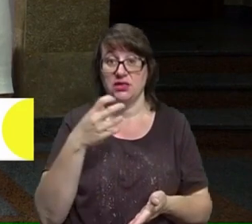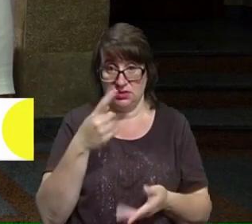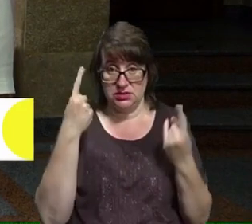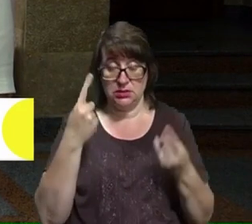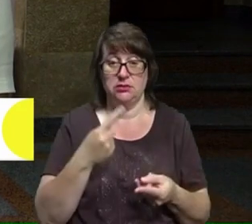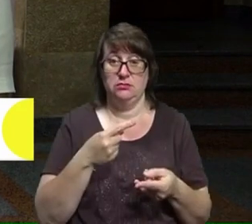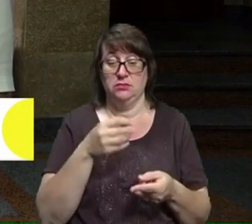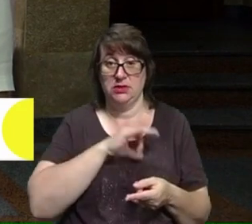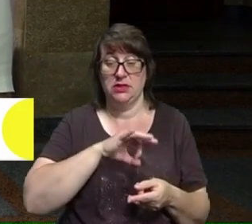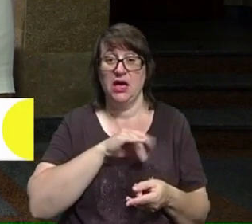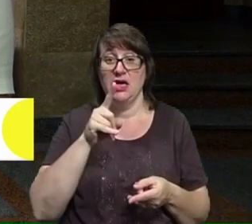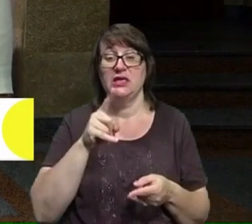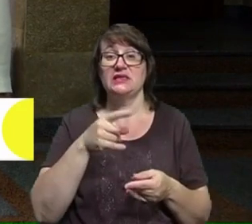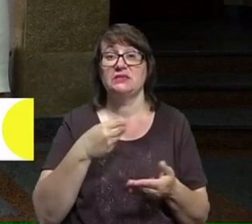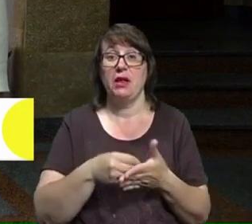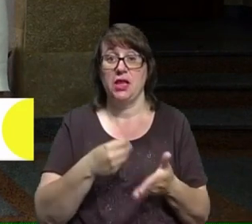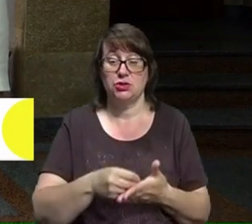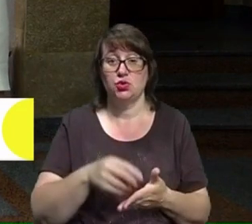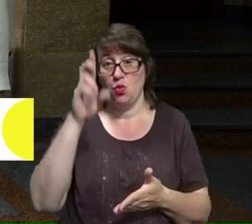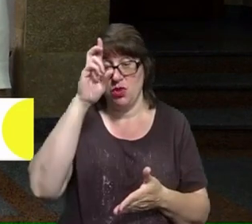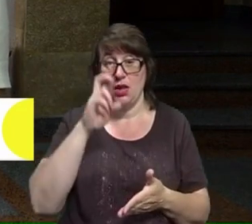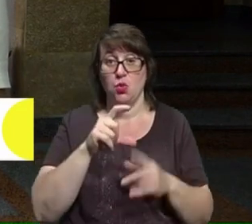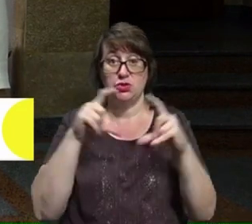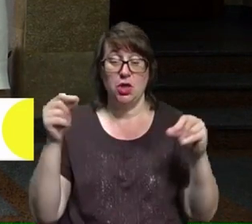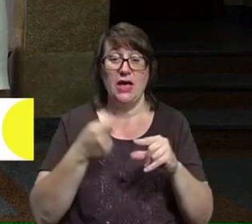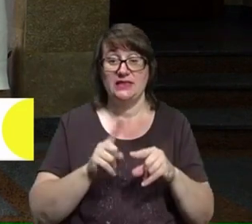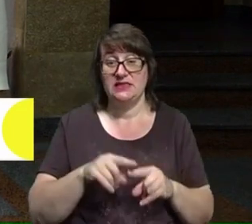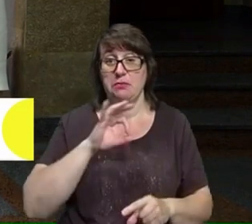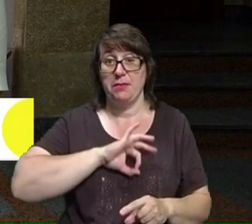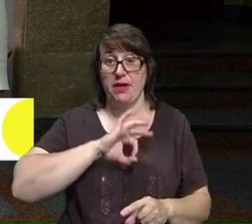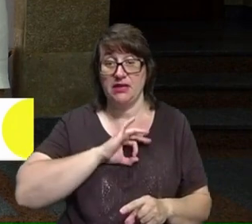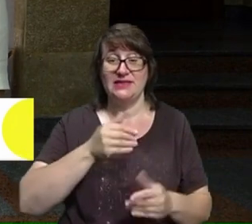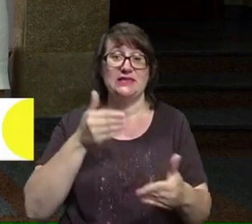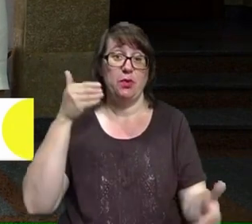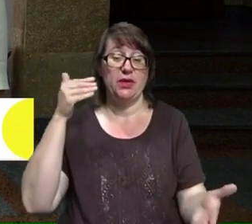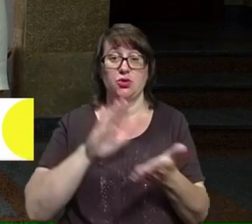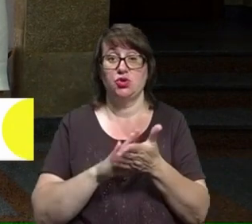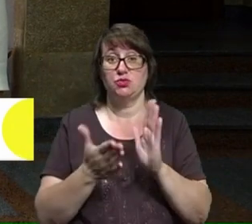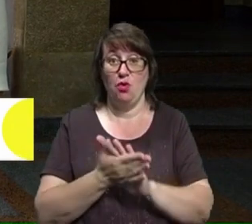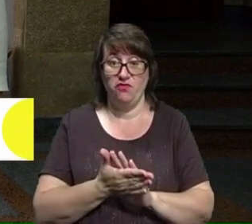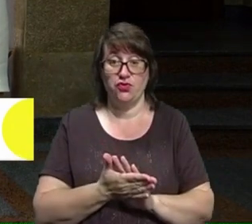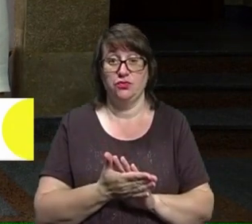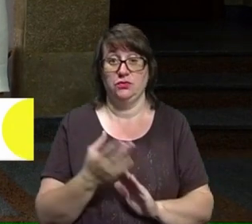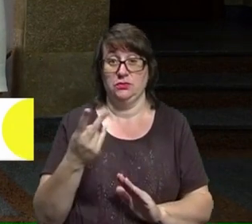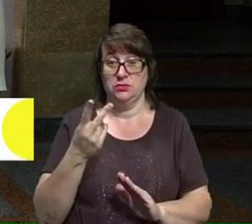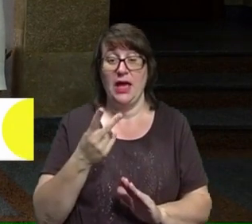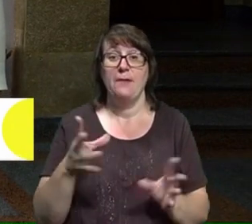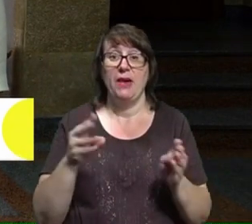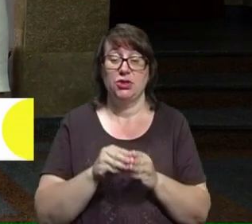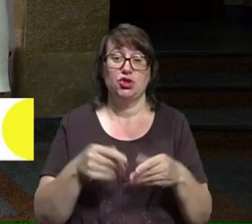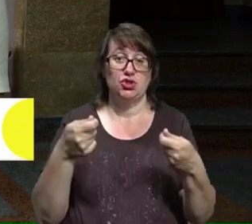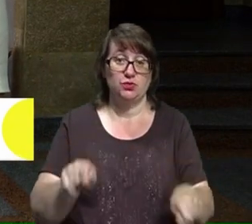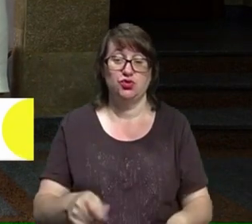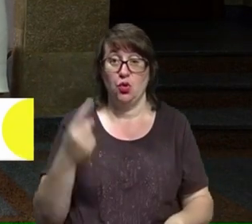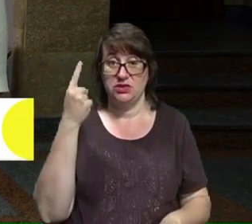Житомирської комунальної установи. Насправді ж ці препарати за попередньою змовою із менеджером зі збуту одного із